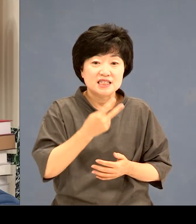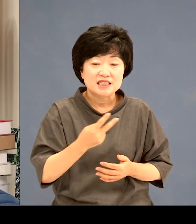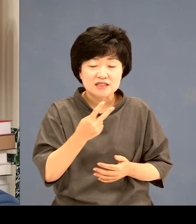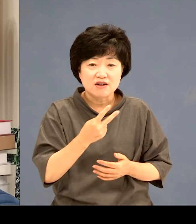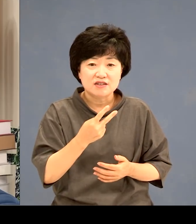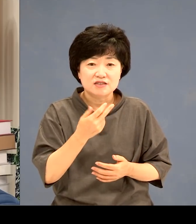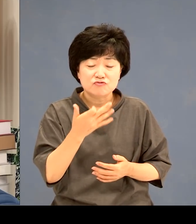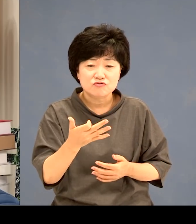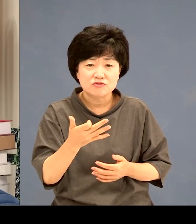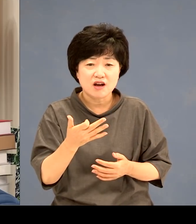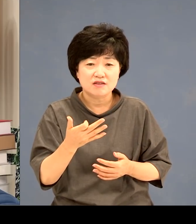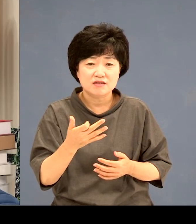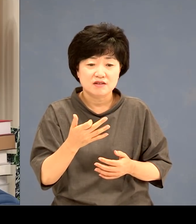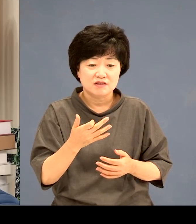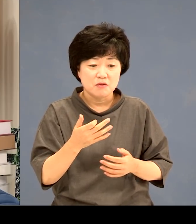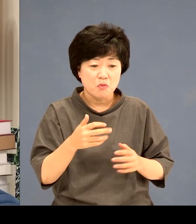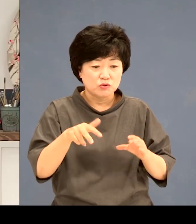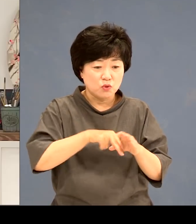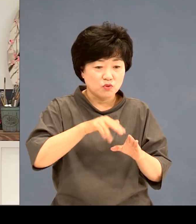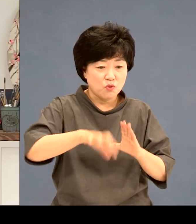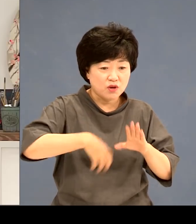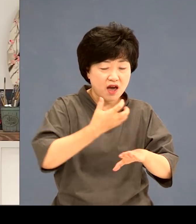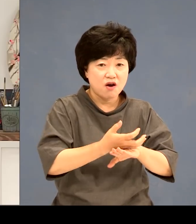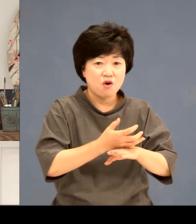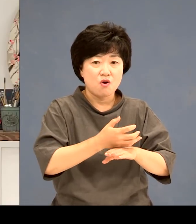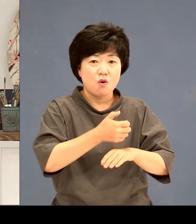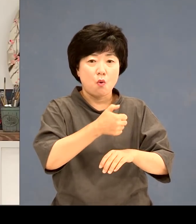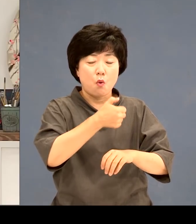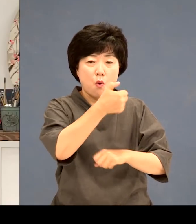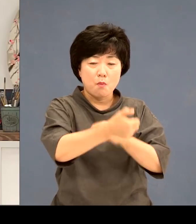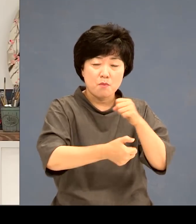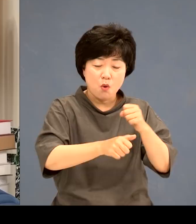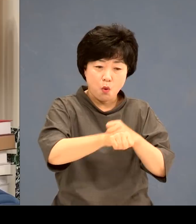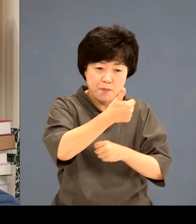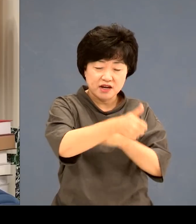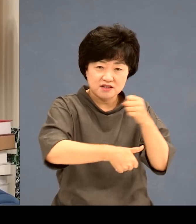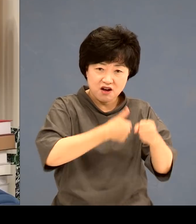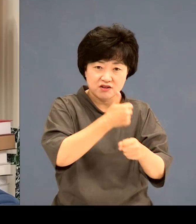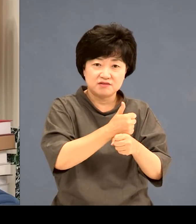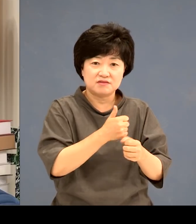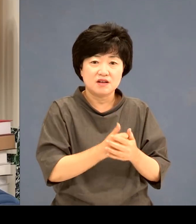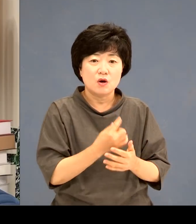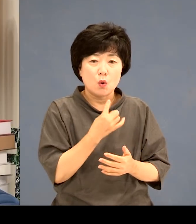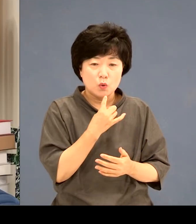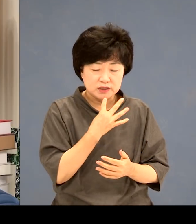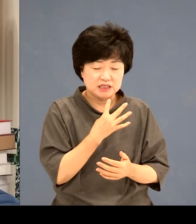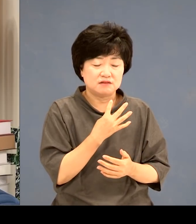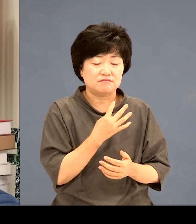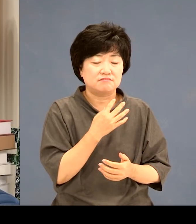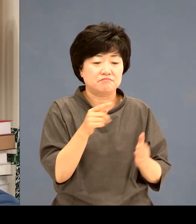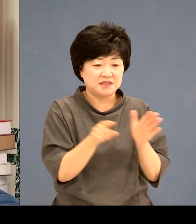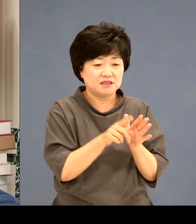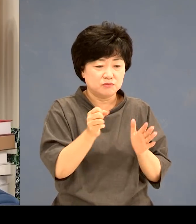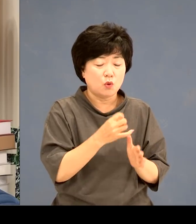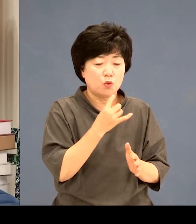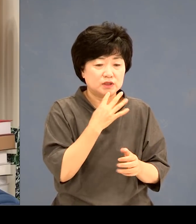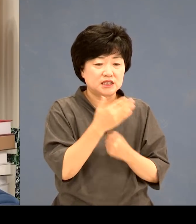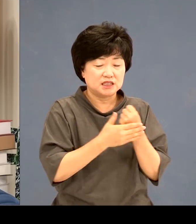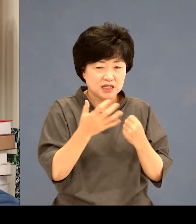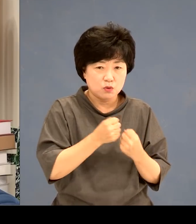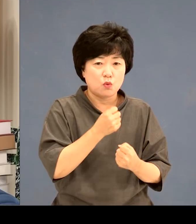2017년 종교개혁 500주년 무슨 큰 네. 어떤 행사가 있었어요. 네. 거기에는 오직 믿음으로, 오직 성경으로, 오직 하나님의